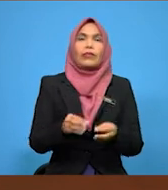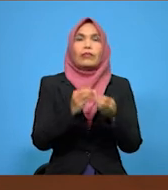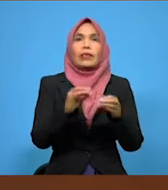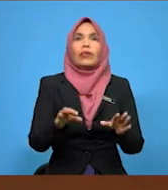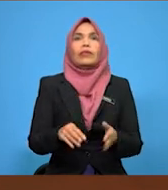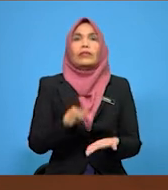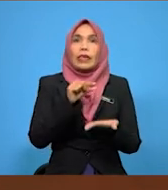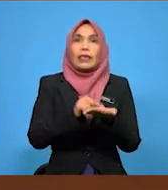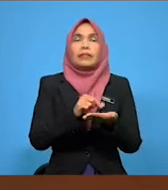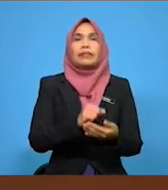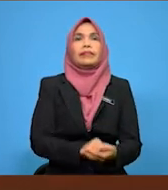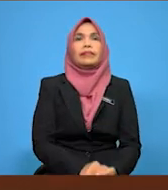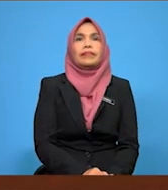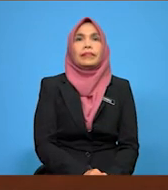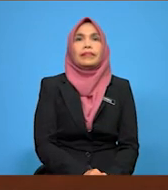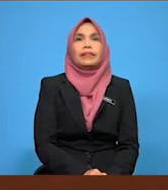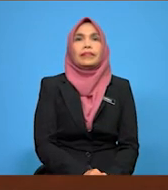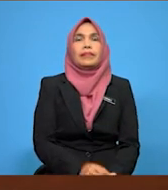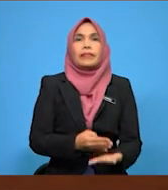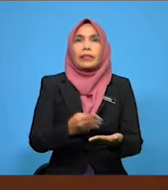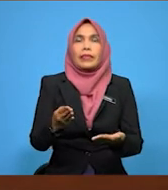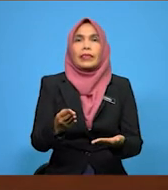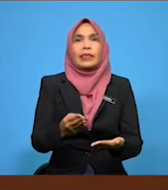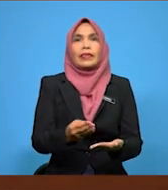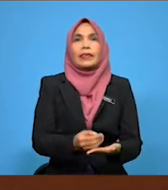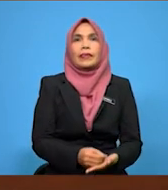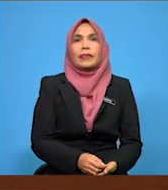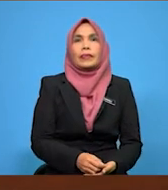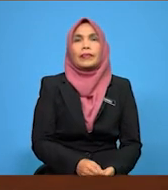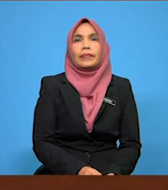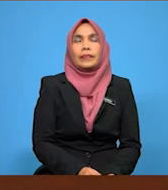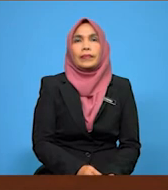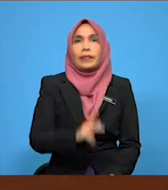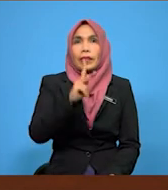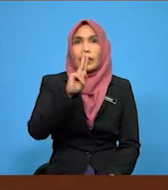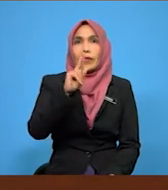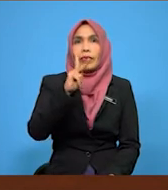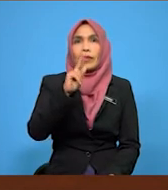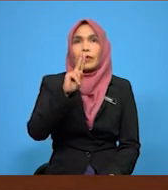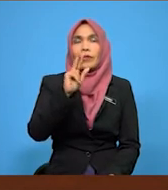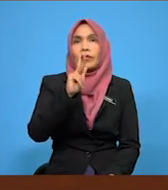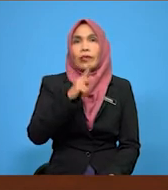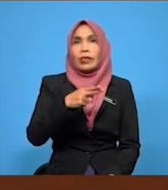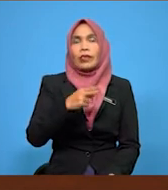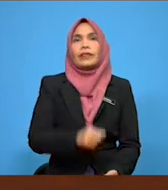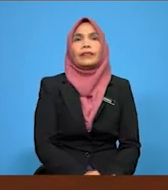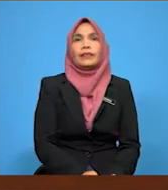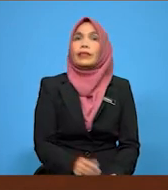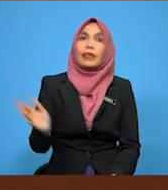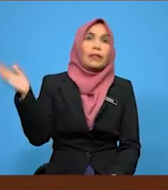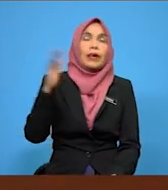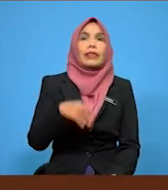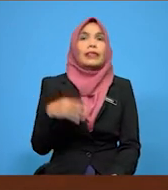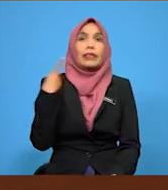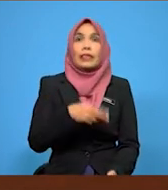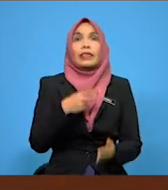digrade dan dikutip. Bagi mengukuhkan lagi pembelajaran kita pada hari ini, mari kita imbas kembali apa